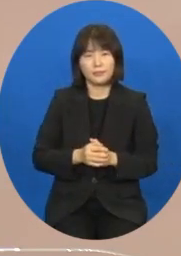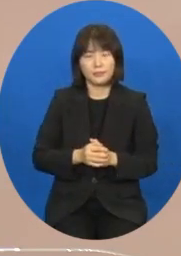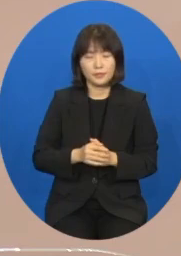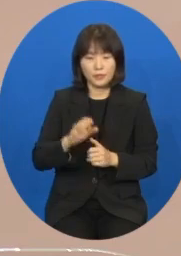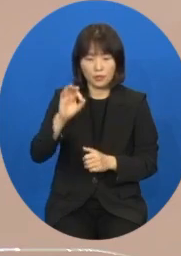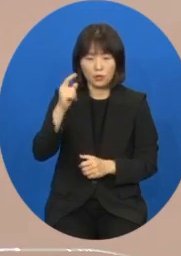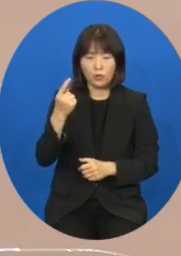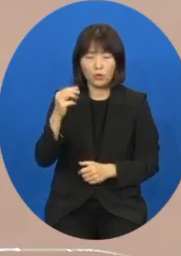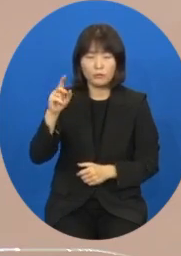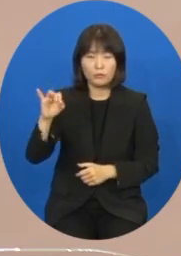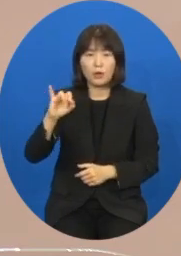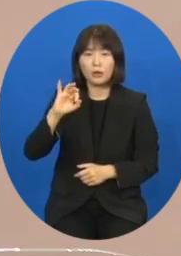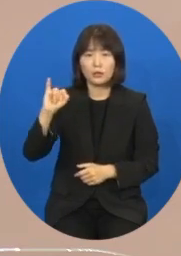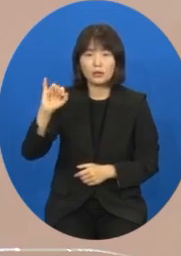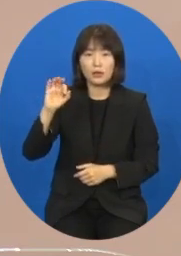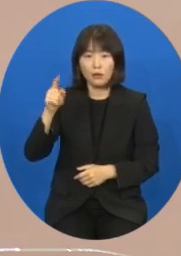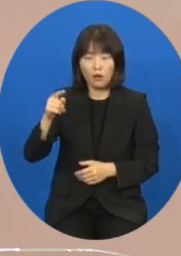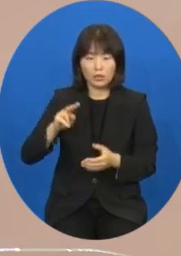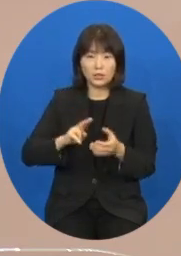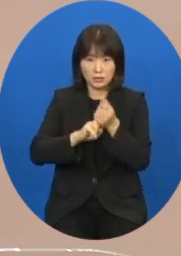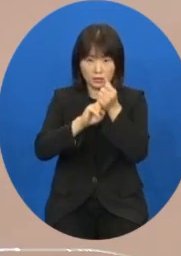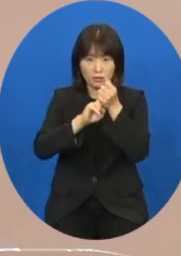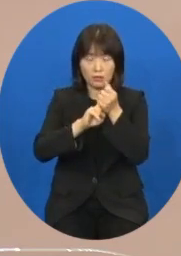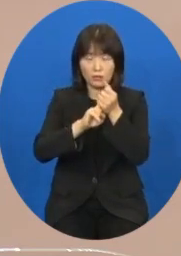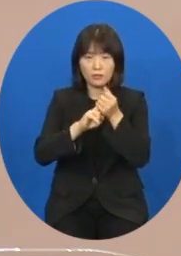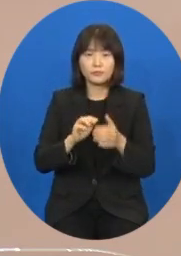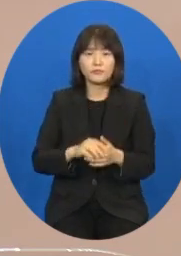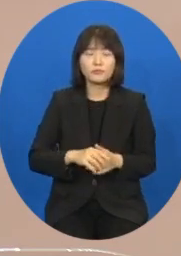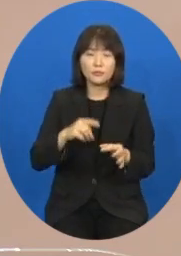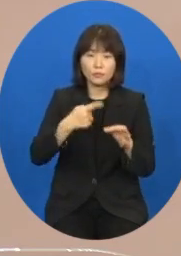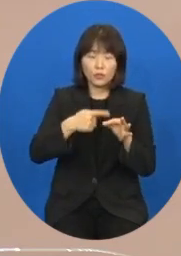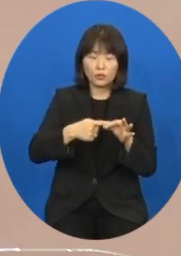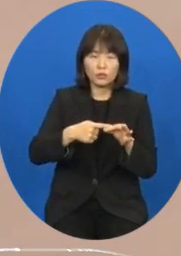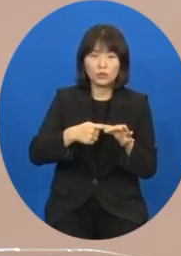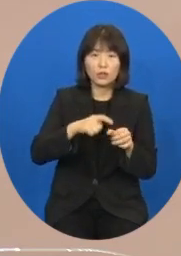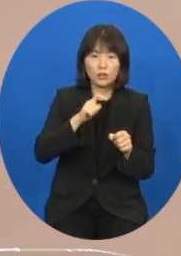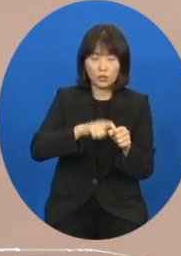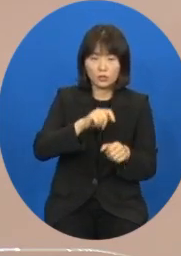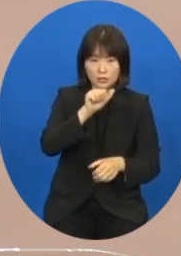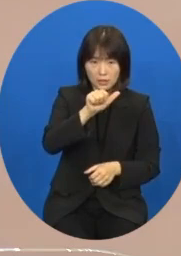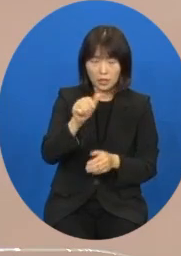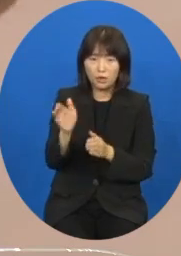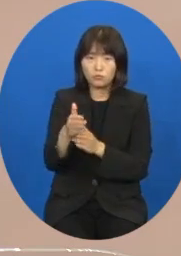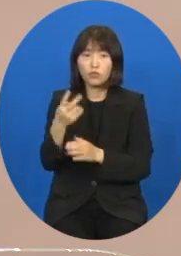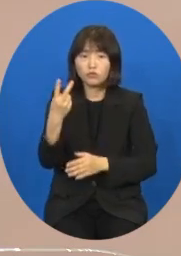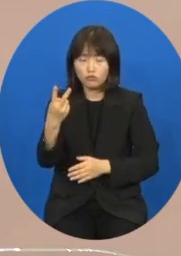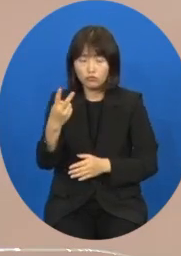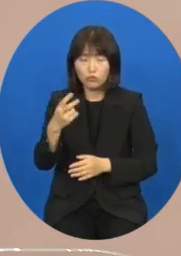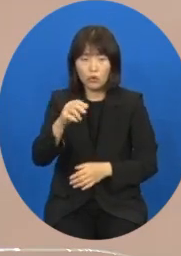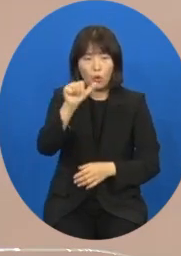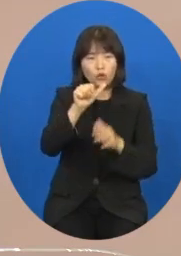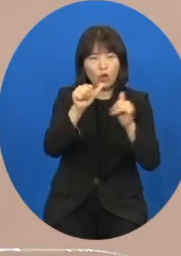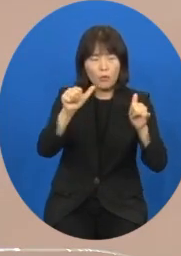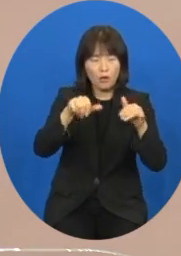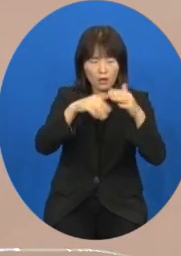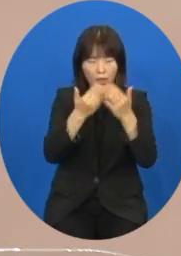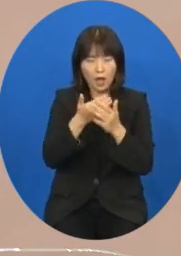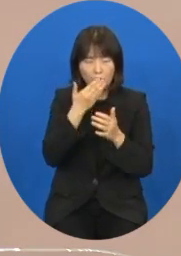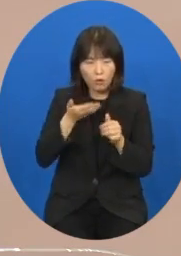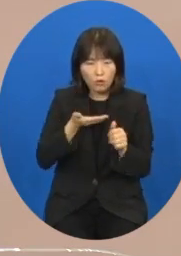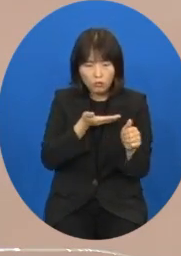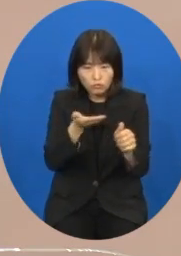기적에도 그 보리떡 다섯 개 물고기 두 마리로 5천 명이 넘는 무리들을 다